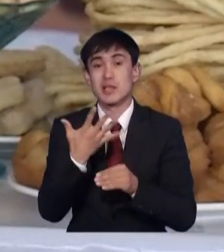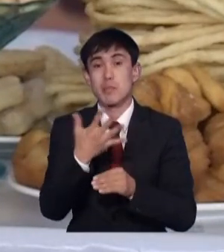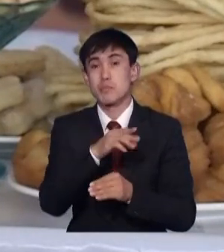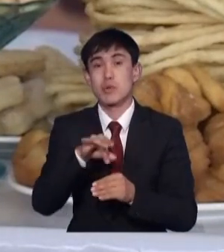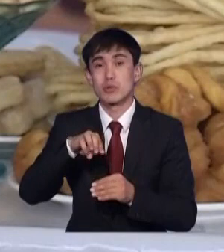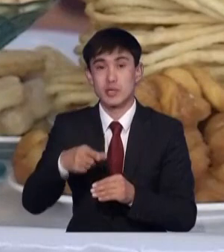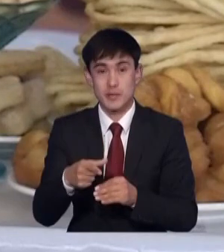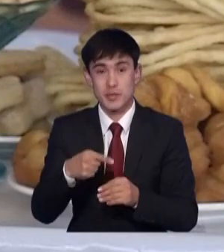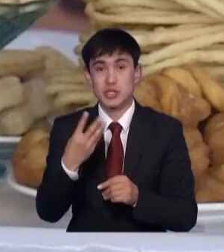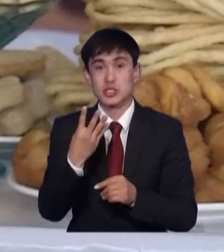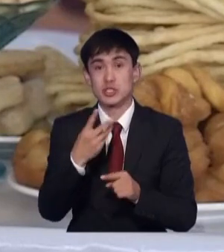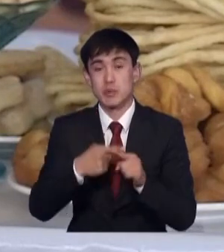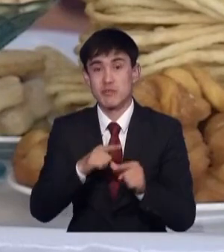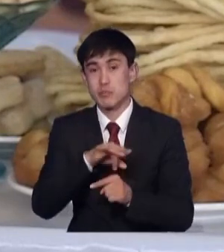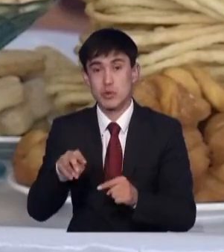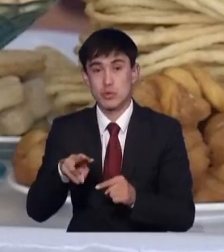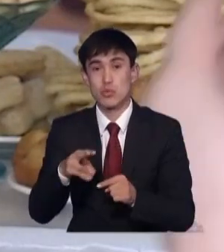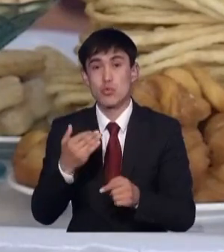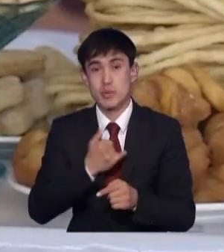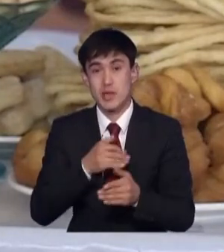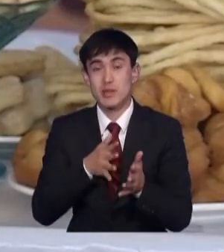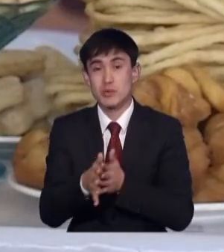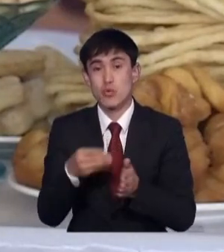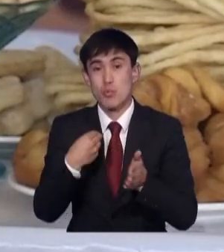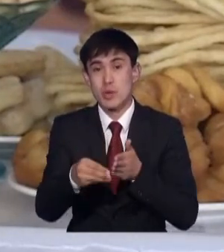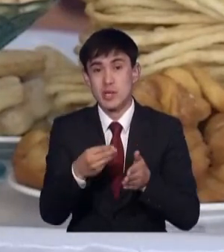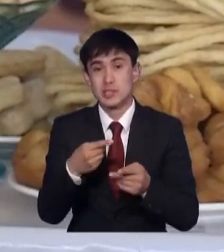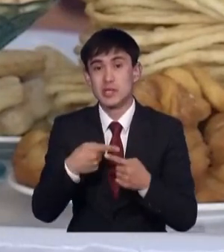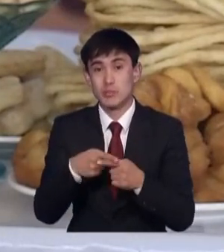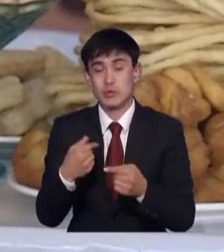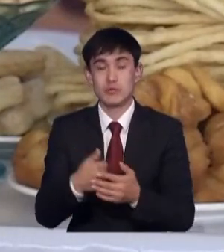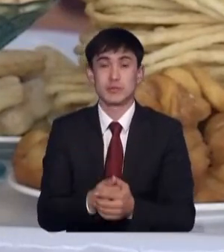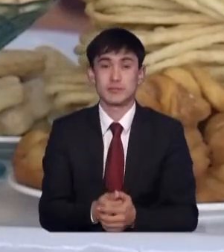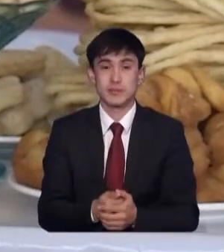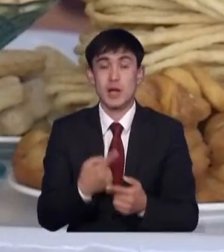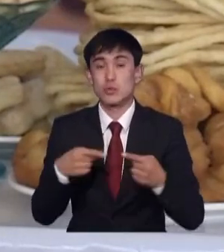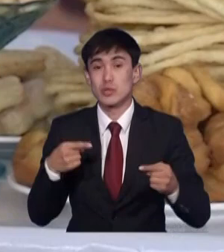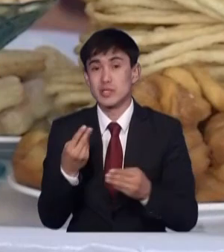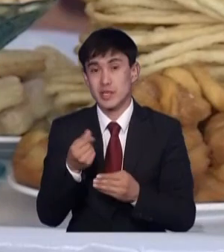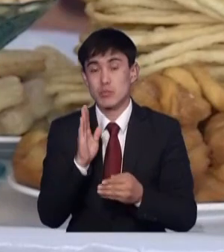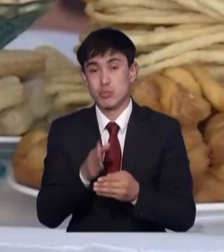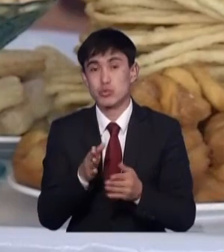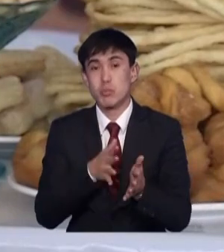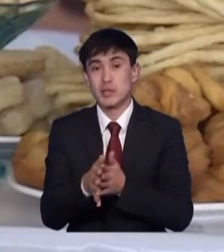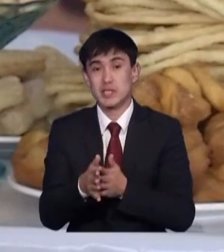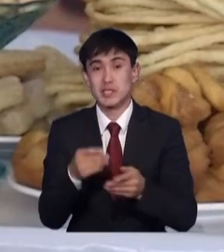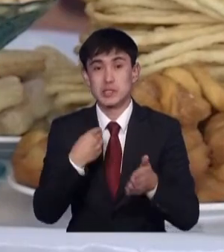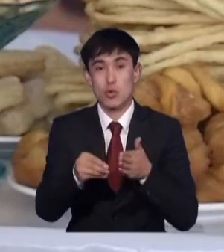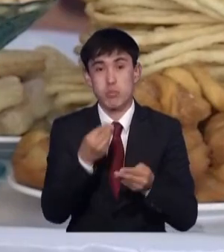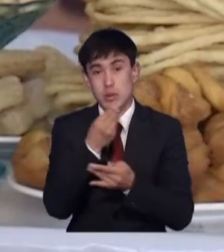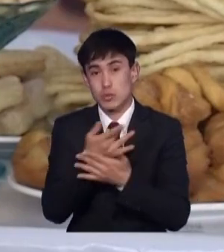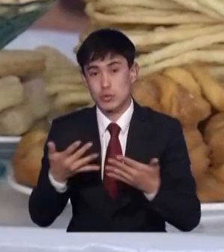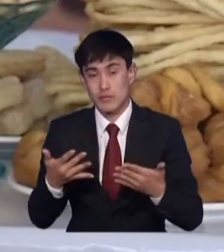млн тенге 4,5 мл у меня шло на приобретение необходимого оборудования остальные деньги будут потрачены на закуп